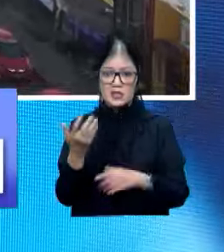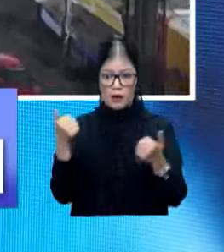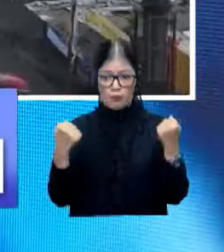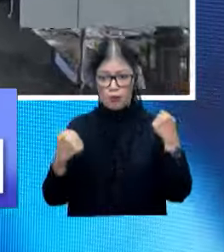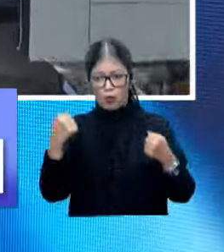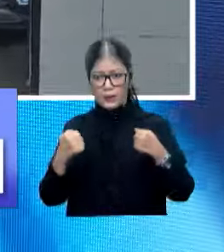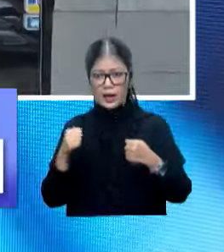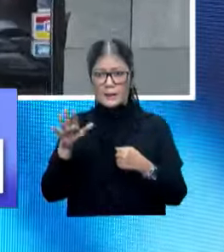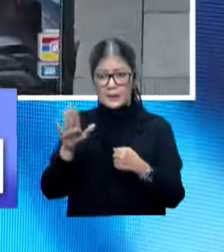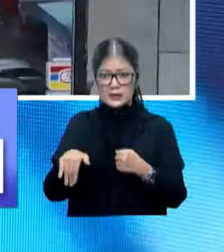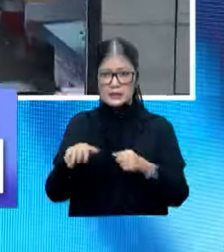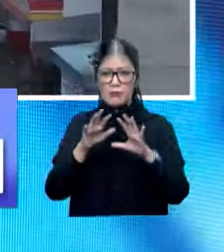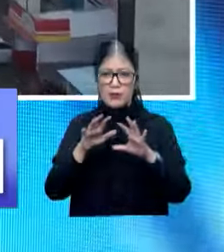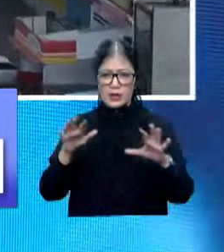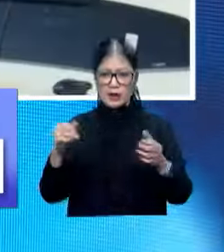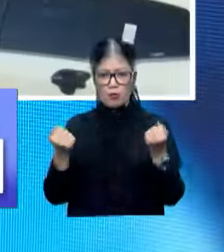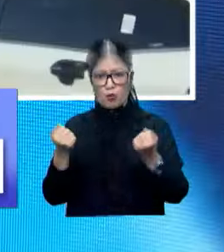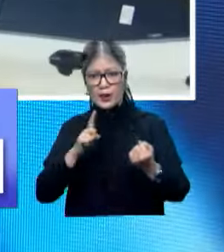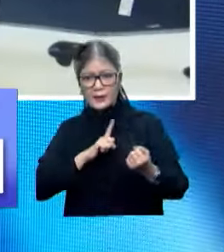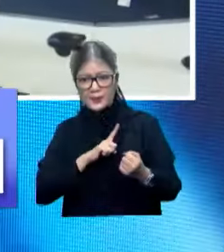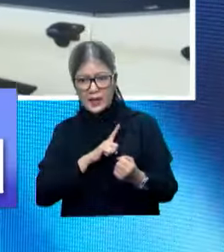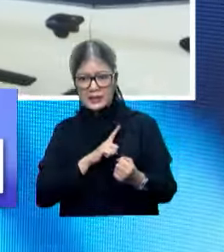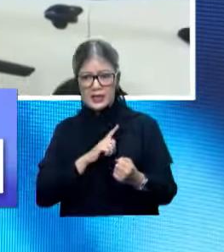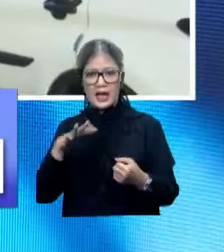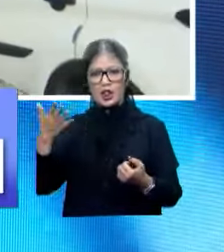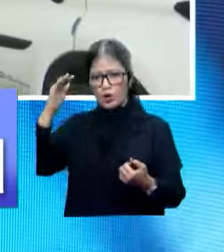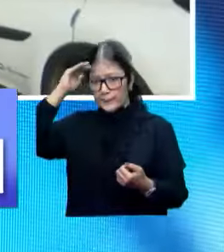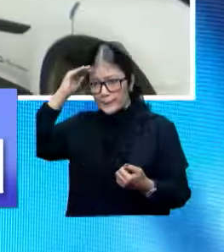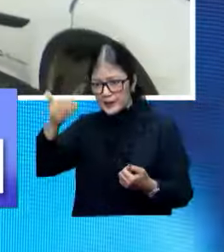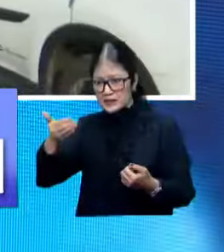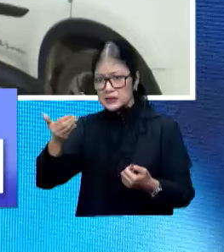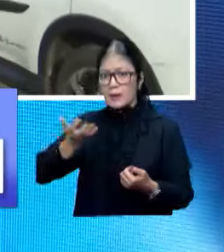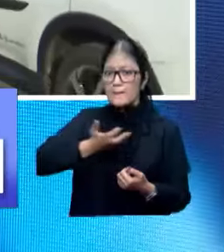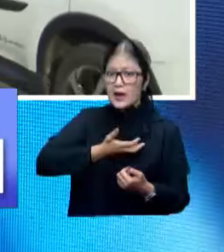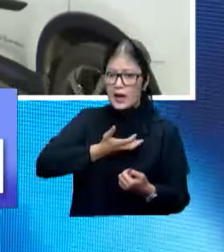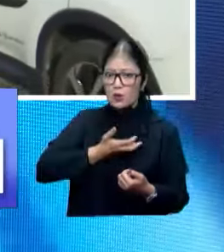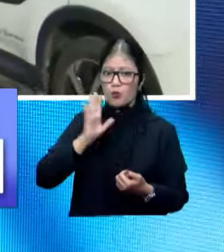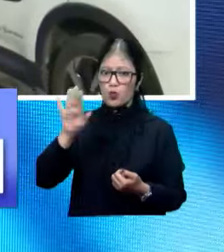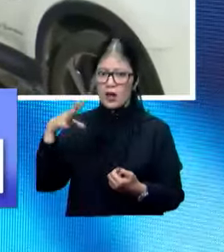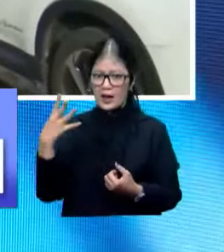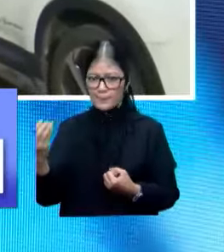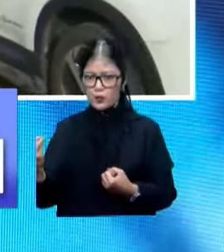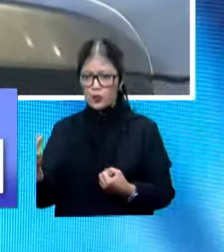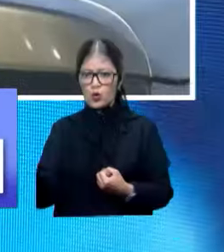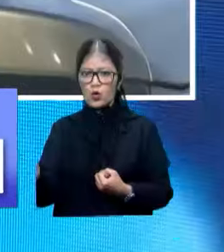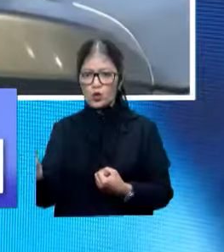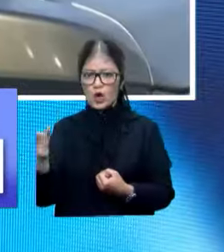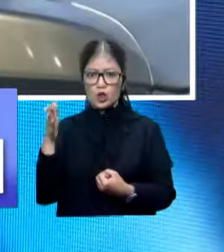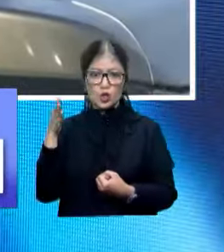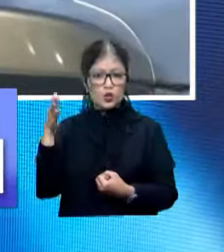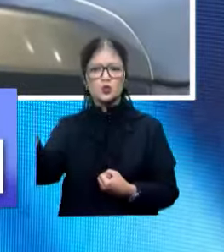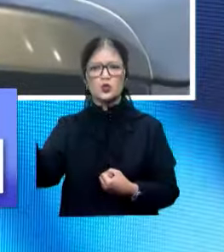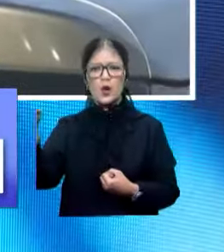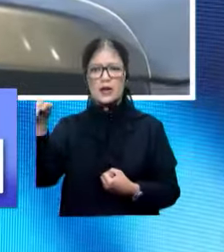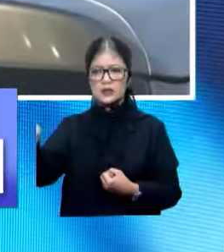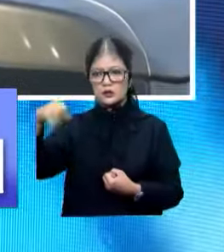didominasi oleh mobil pribadi dan juga bus penumpang yang hendak melakukan perjalanan mudik dengan mayoritas kota tujuan di Pulau Sumatera melalui Selat